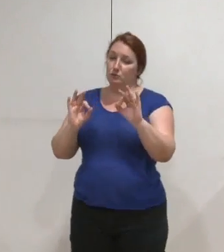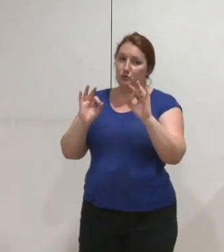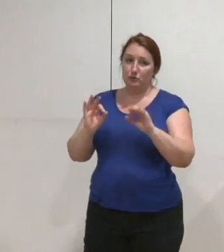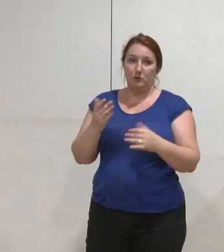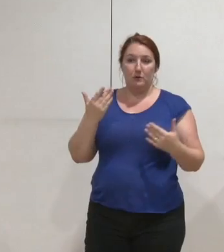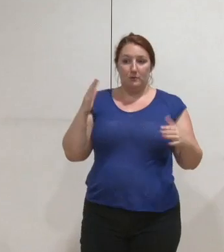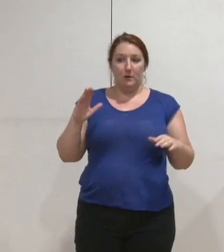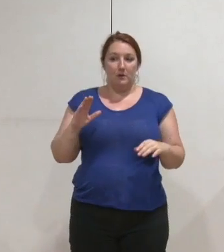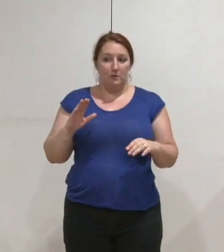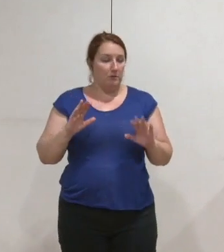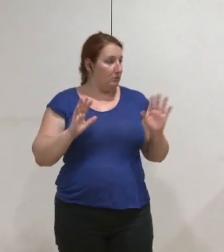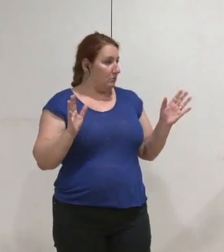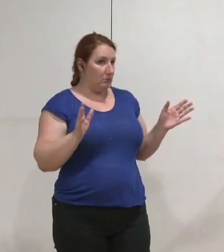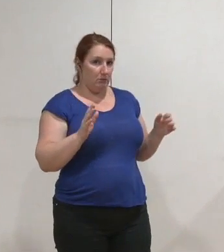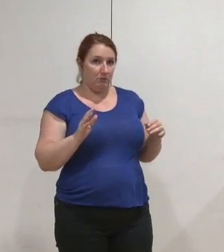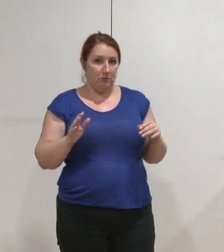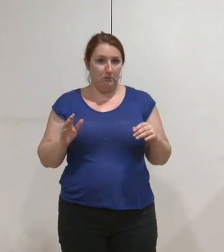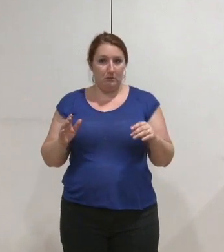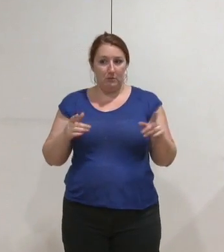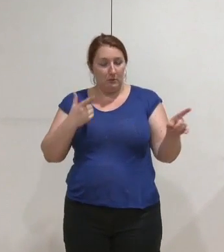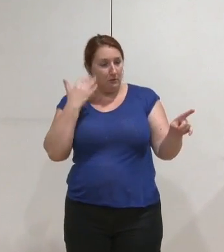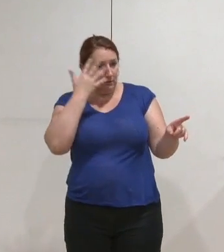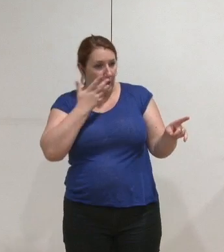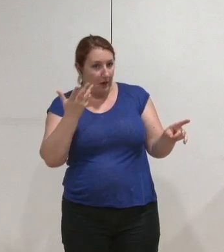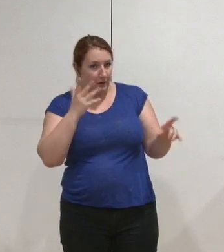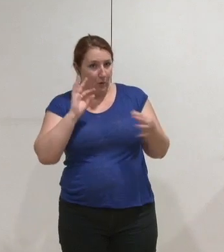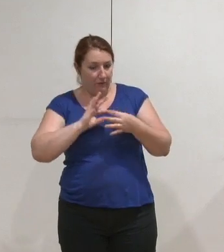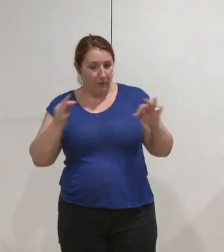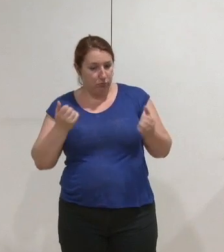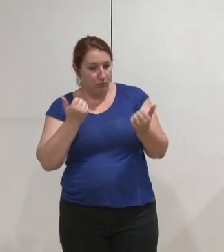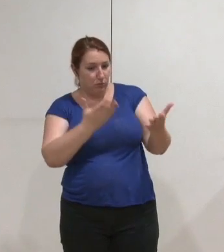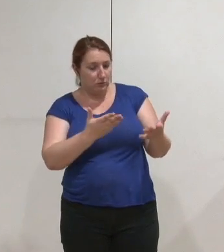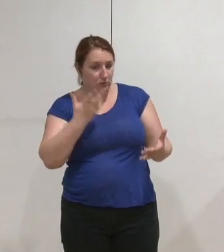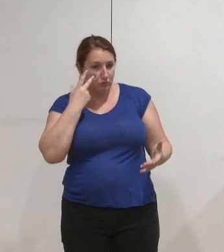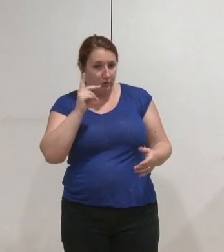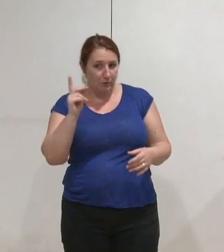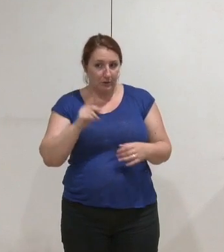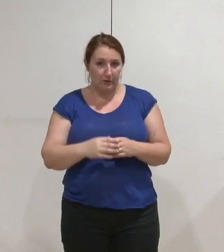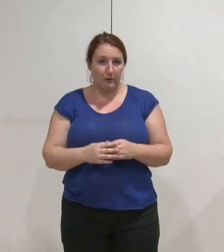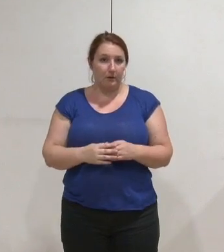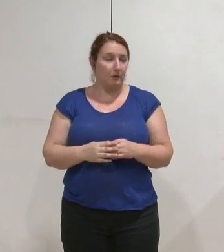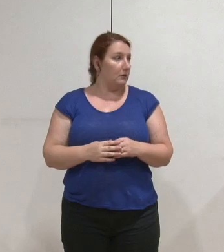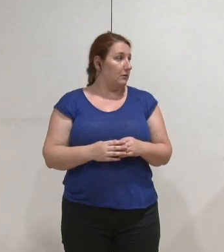non mais qu'est-ce que vous craigiez dans la rédaction qu'on a proposé je comprends